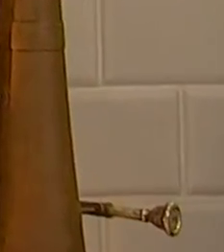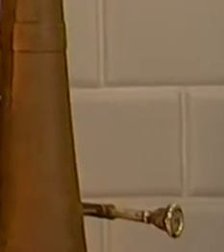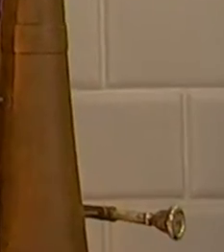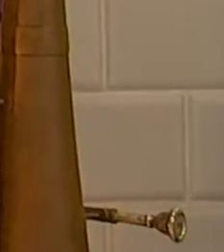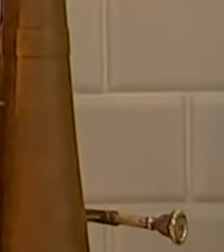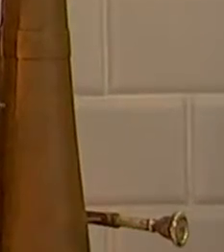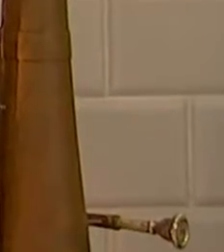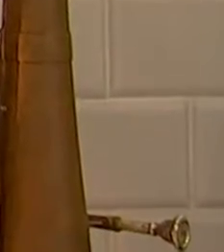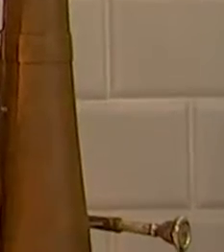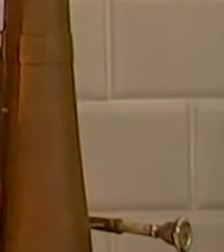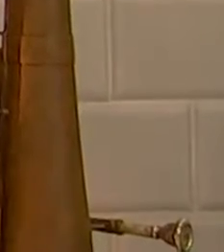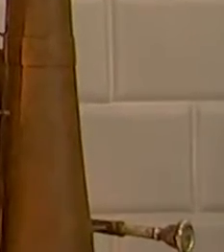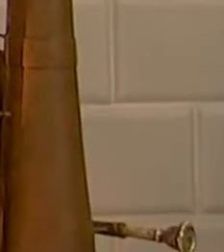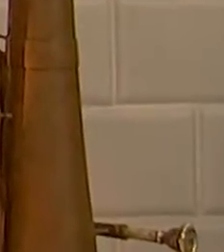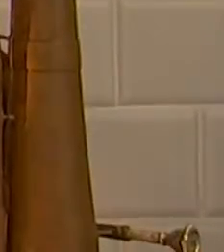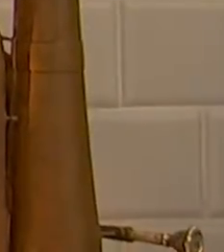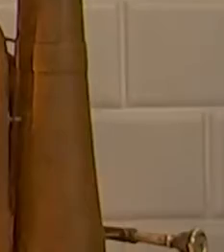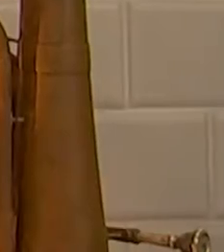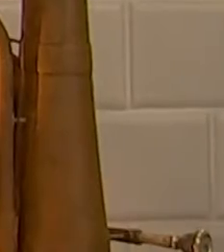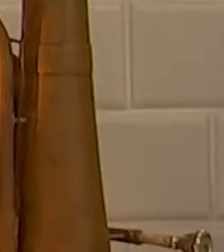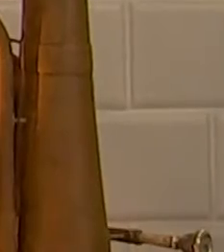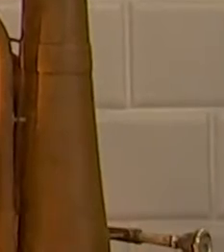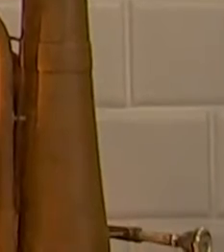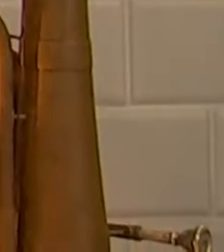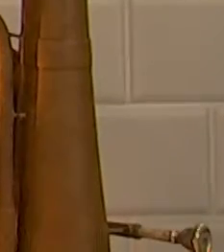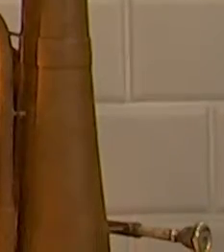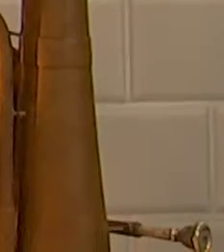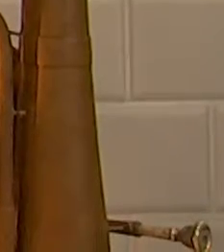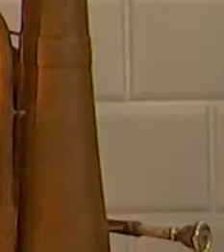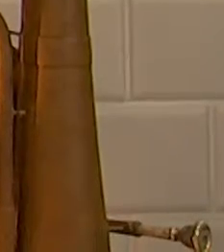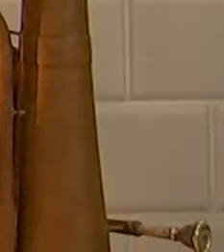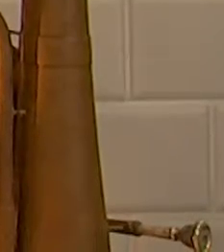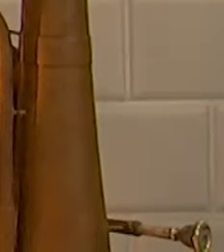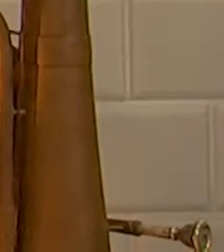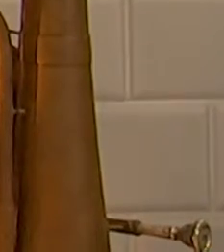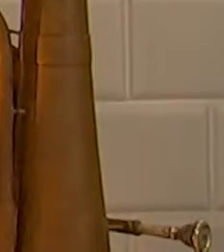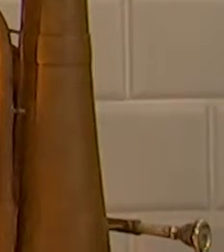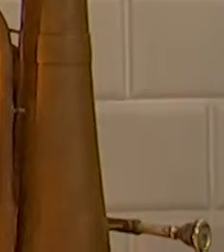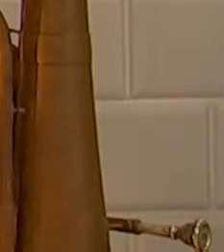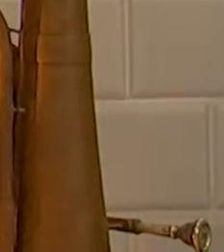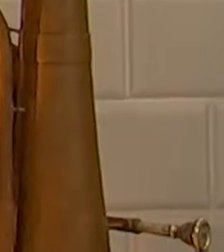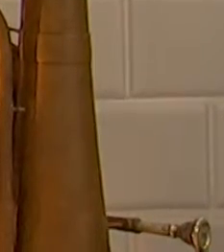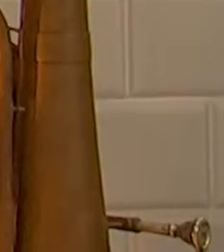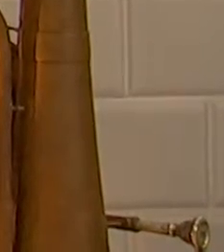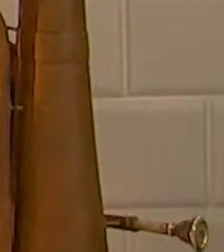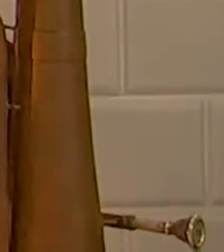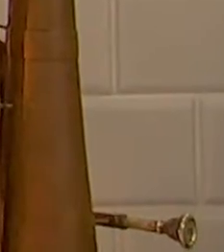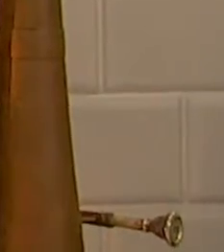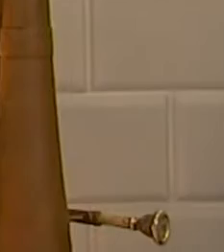will learn. You gotta be gentle, say you mean. Whatever you do, it's all for